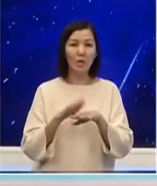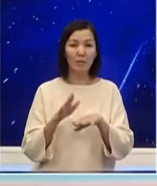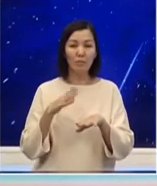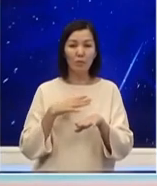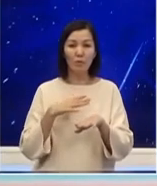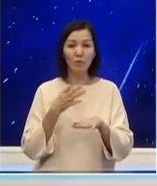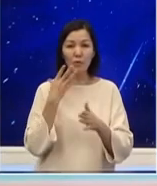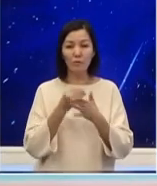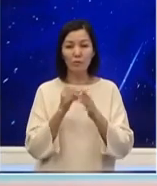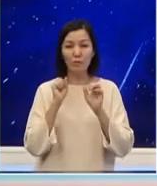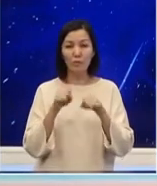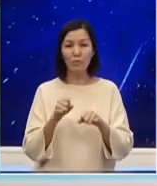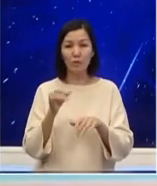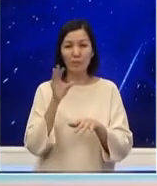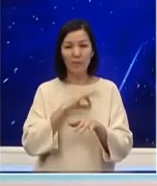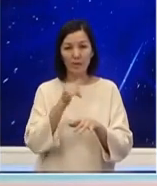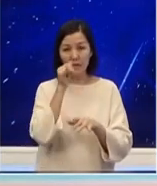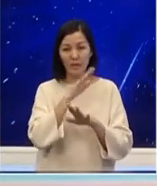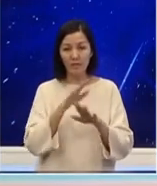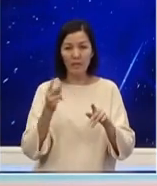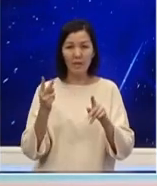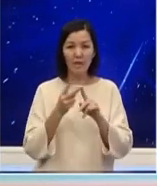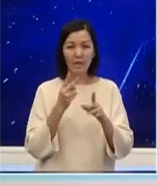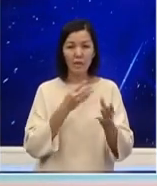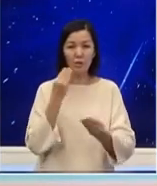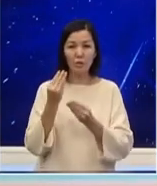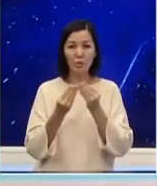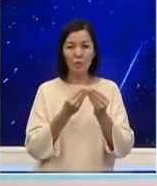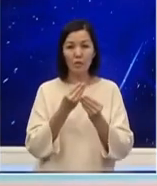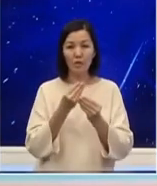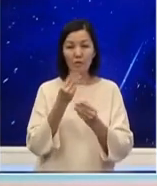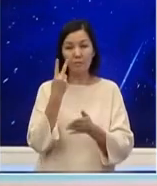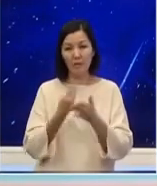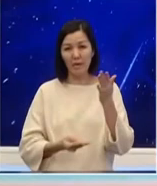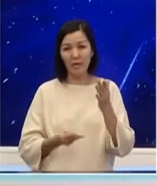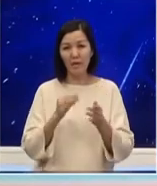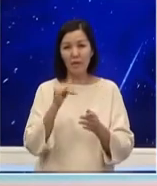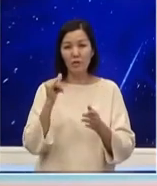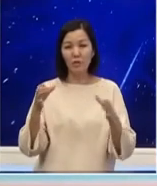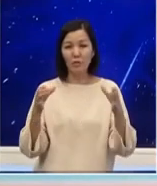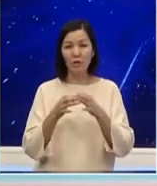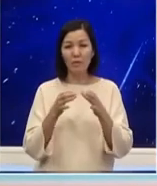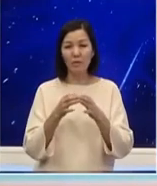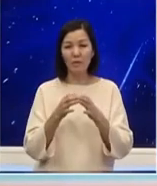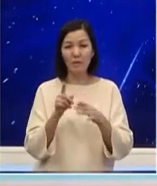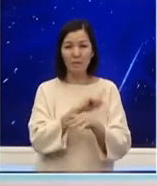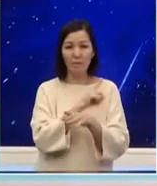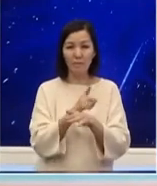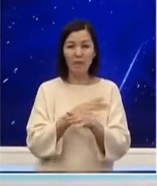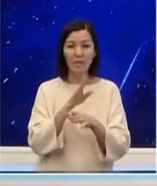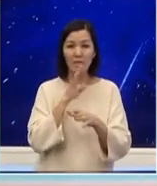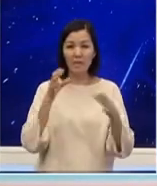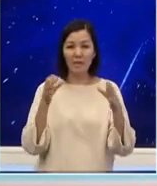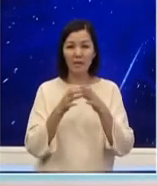Өз мүмкіндіктерімізді толық пайдалана алмадық. Екінші сет тіптен көңілімізден шықпады. Жетсу командасы тәжірибелі волейболшылармен